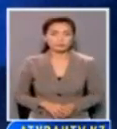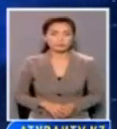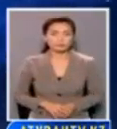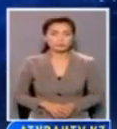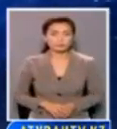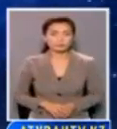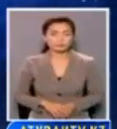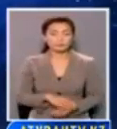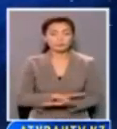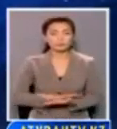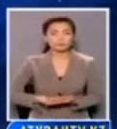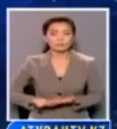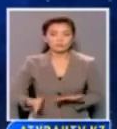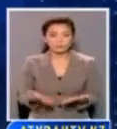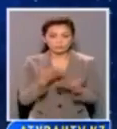кәдімгі